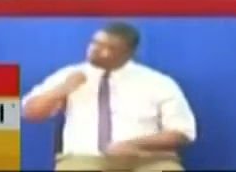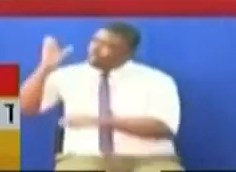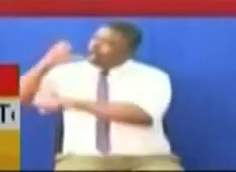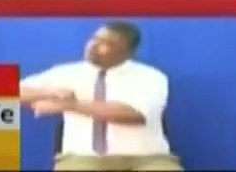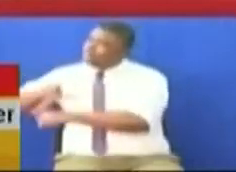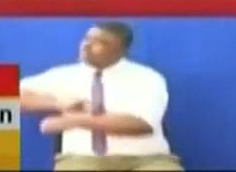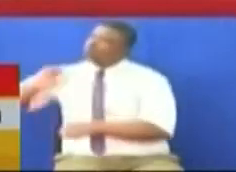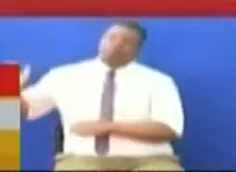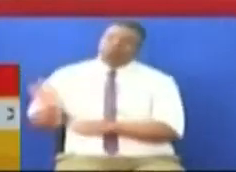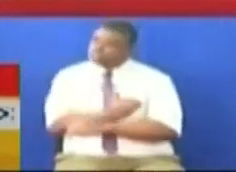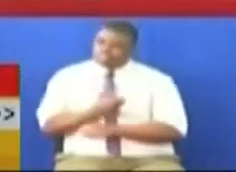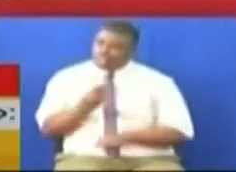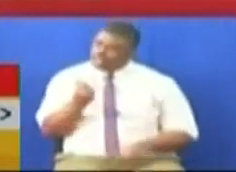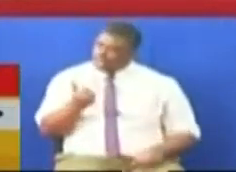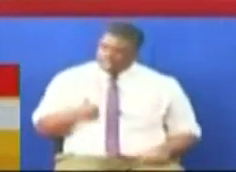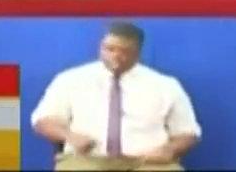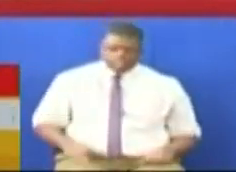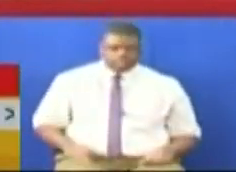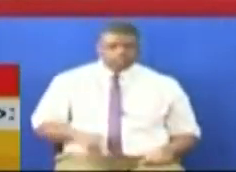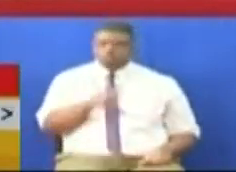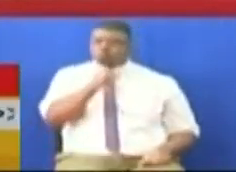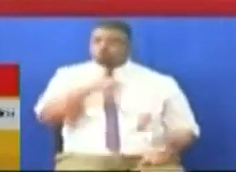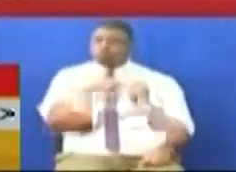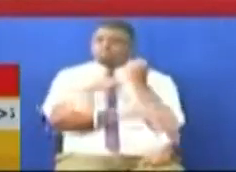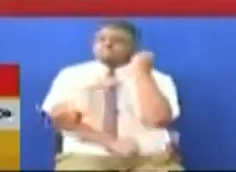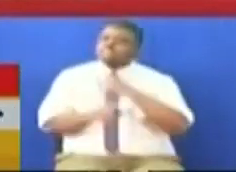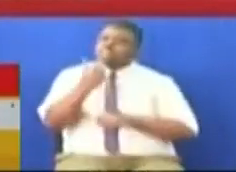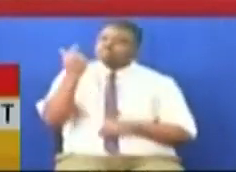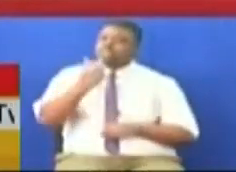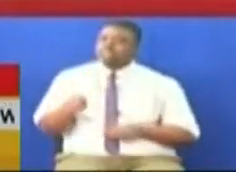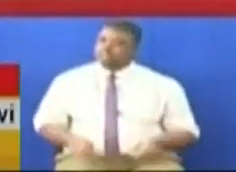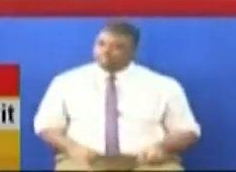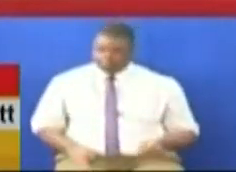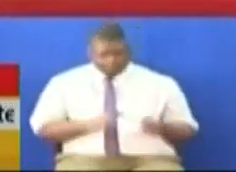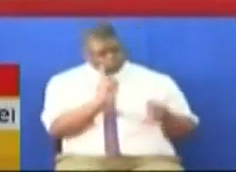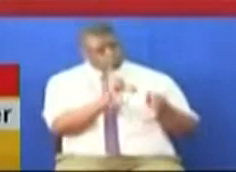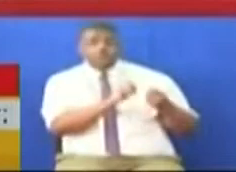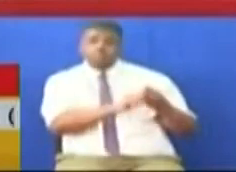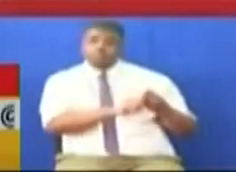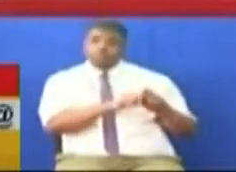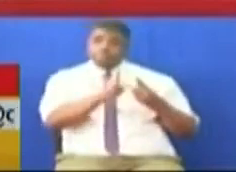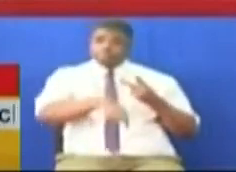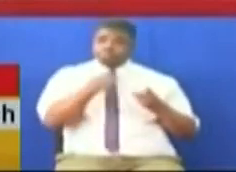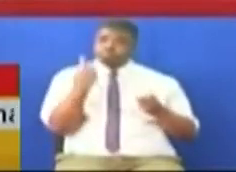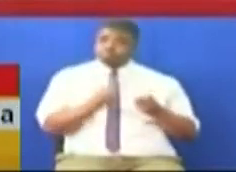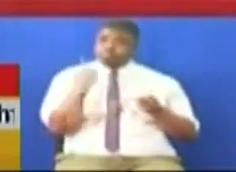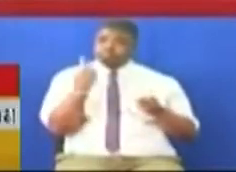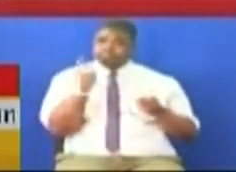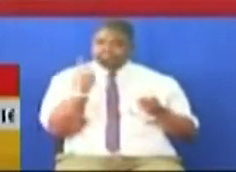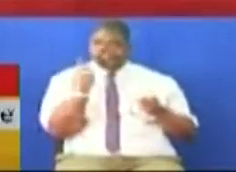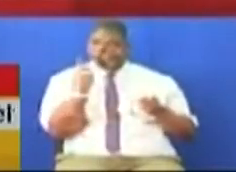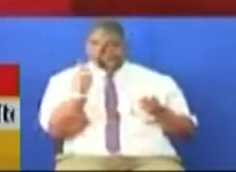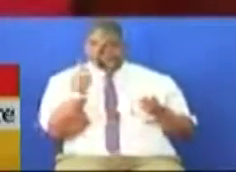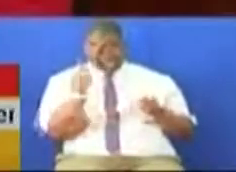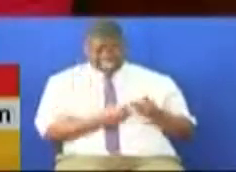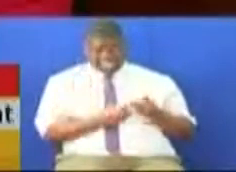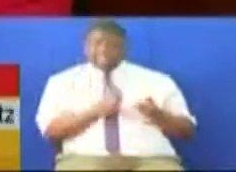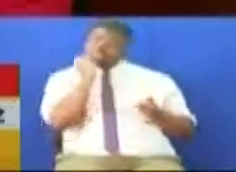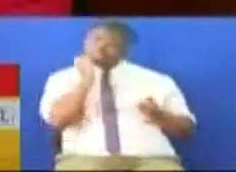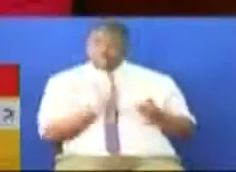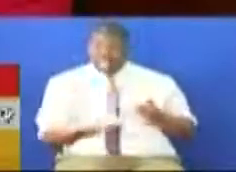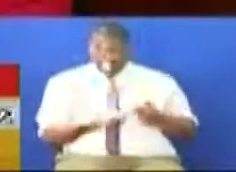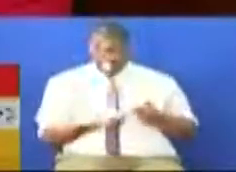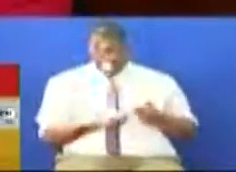na wananchi maskini wa Tanzania. Mheshimiwa Spika, hilo ni la kwanza. Lakini la pili, kwa interest ya muda,